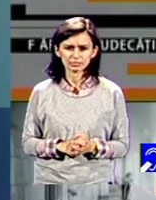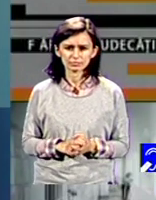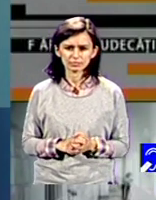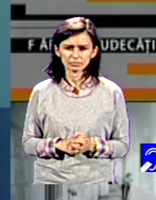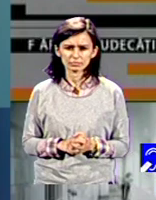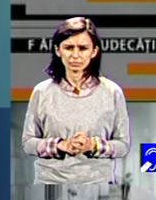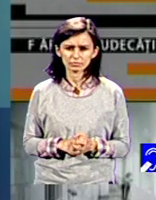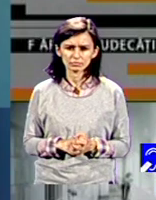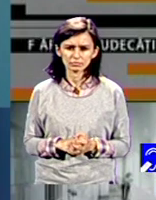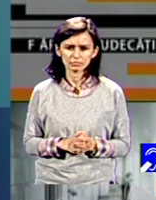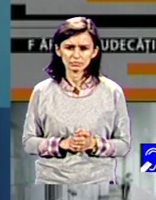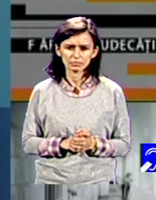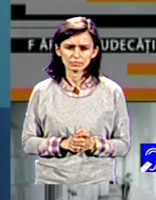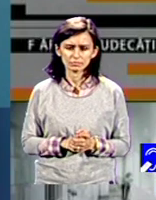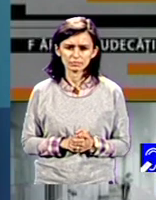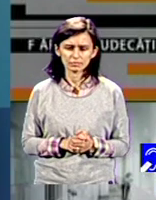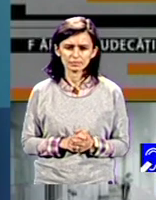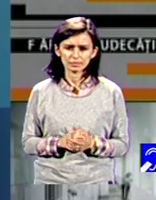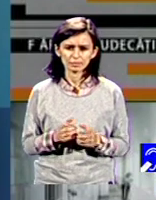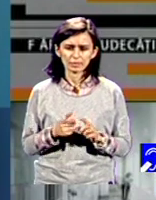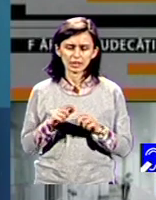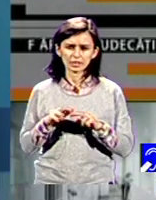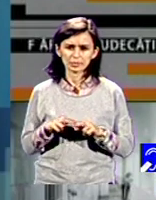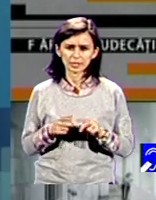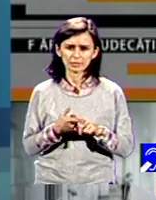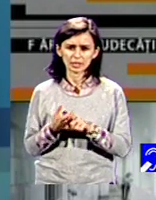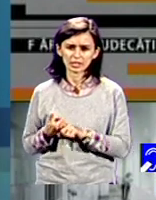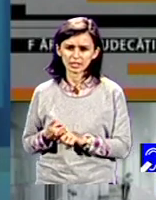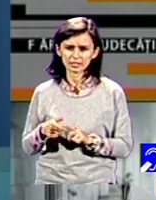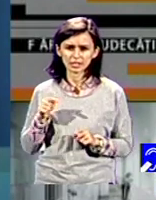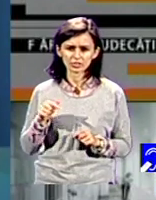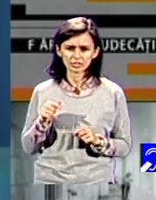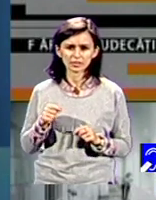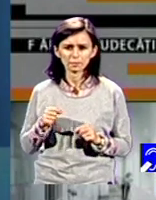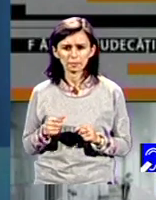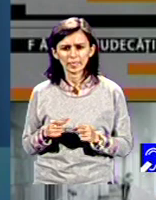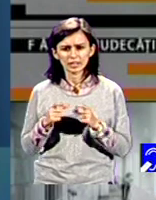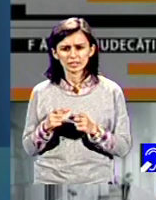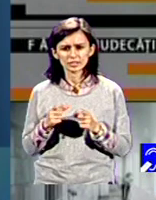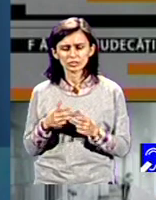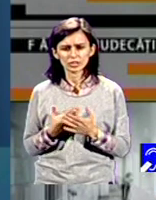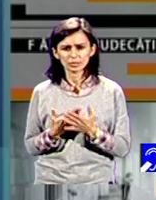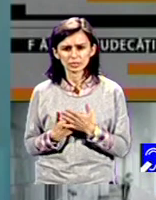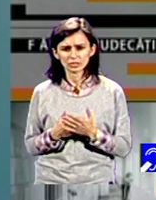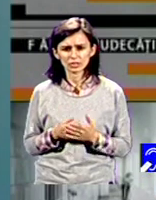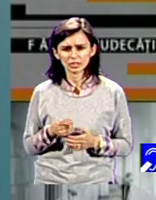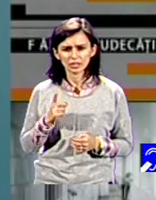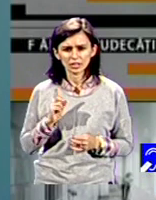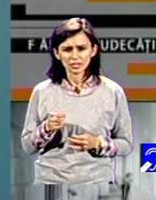interesant si vibrante rămânem conectat la această situație pentru că până la urmă va trebui să înțelegem exact și sperăm